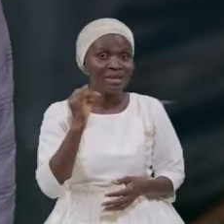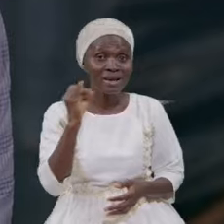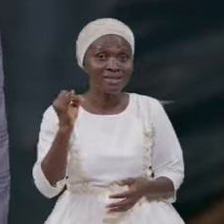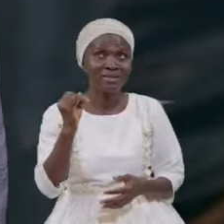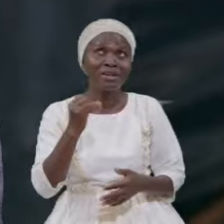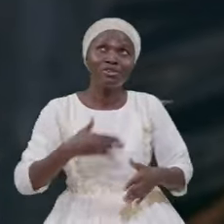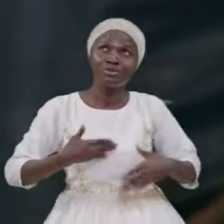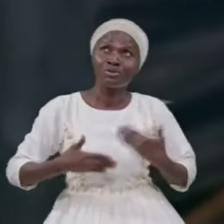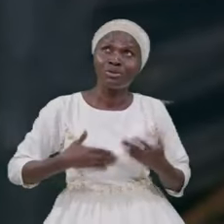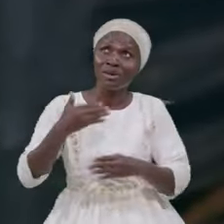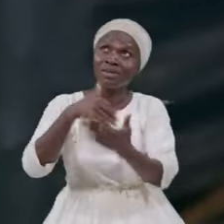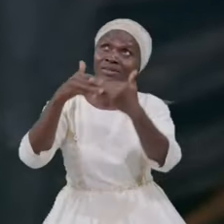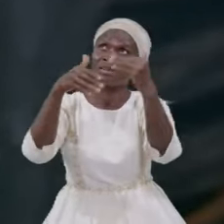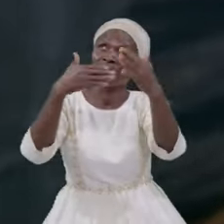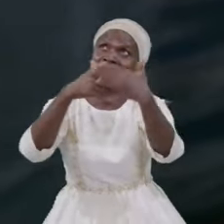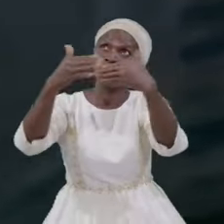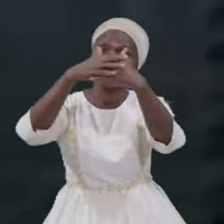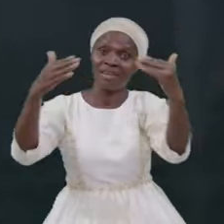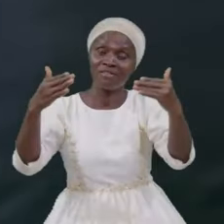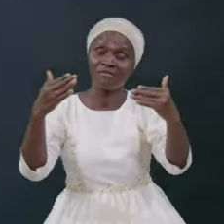un seul pécheur qui se repent.